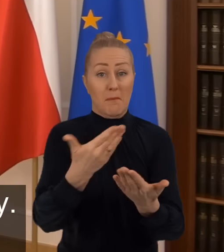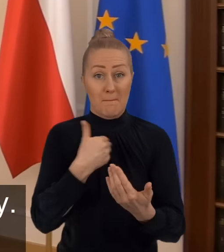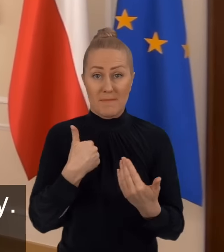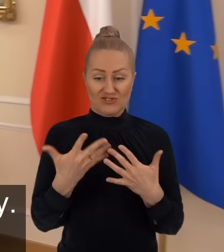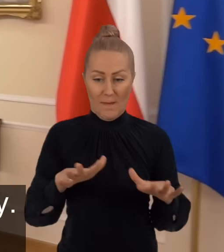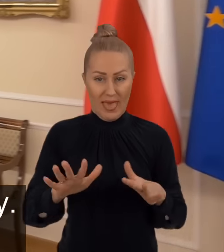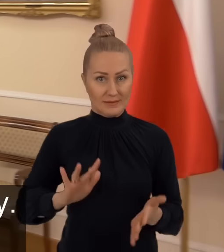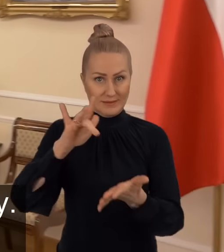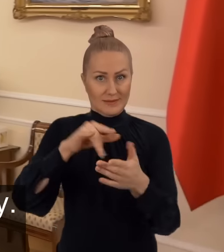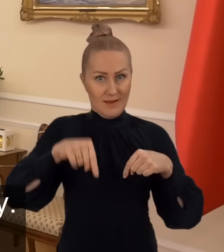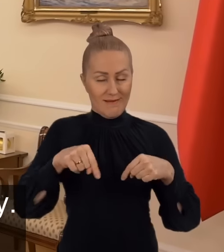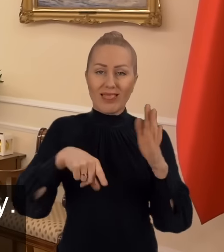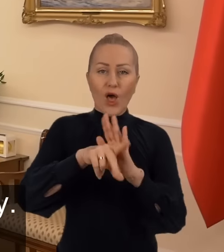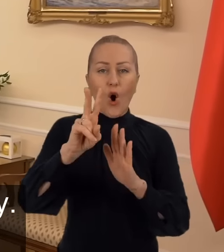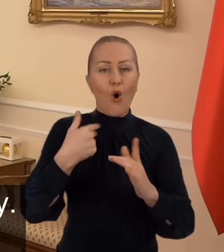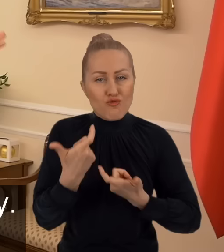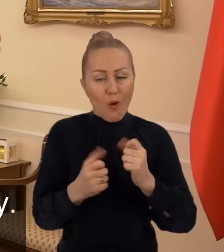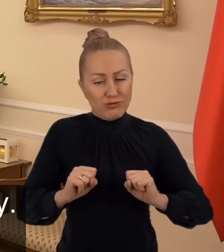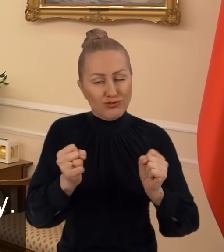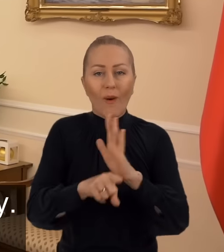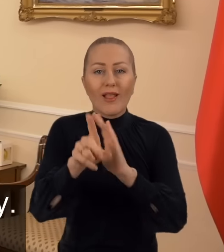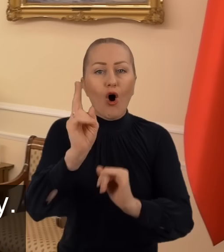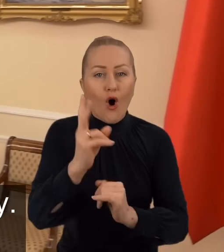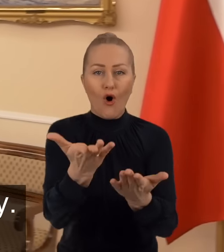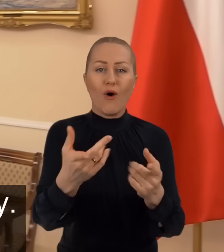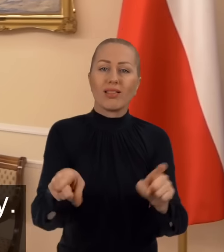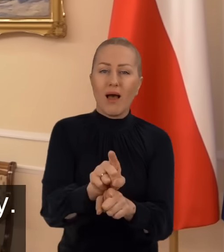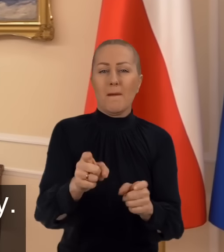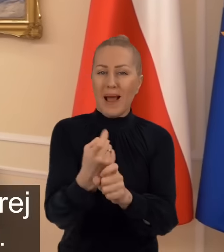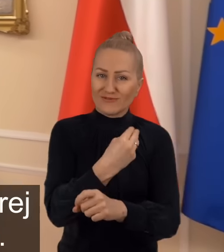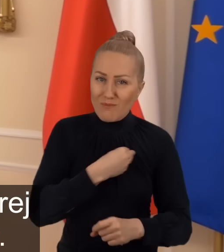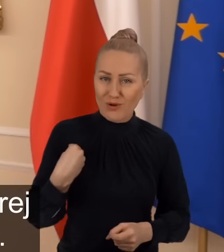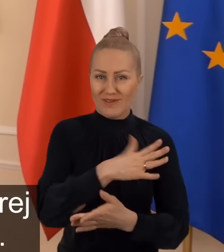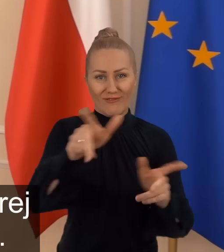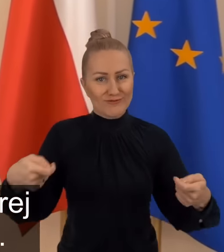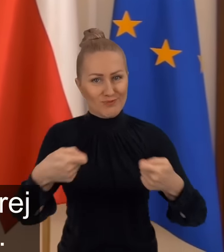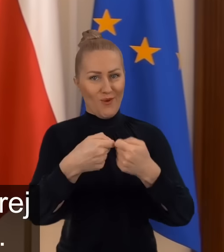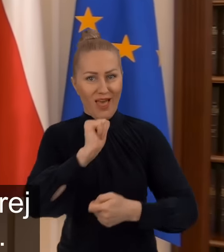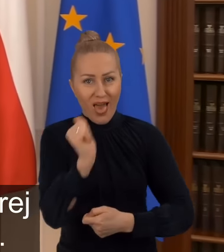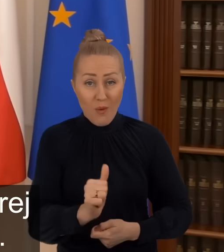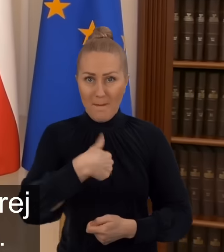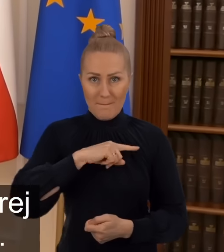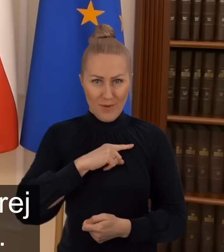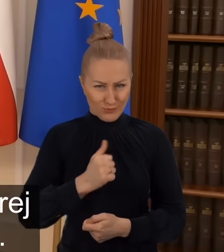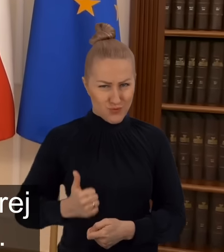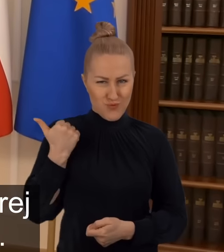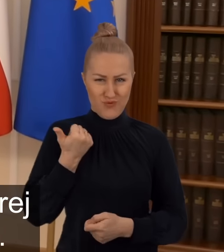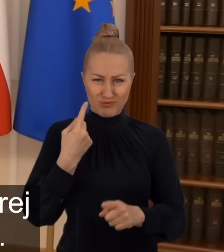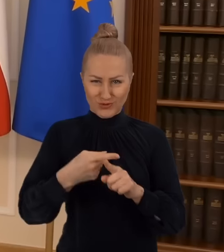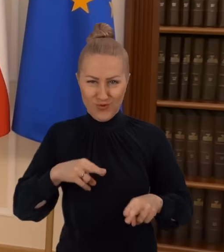gdzie jesteśmy, komu służymy, o naszej ojczyźnie, o wspólnocie europejskiej, której dumnym członkiem